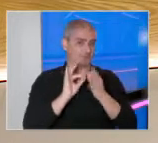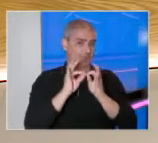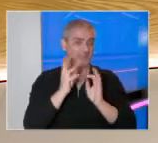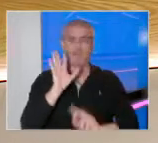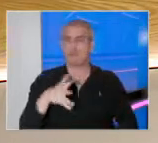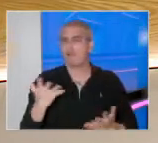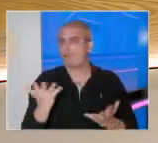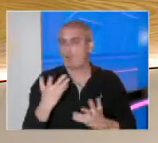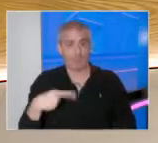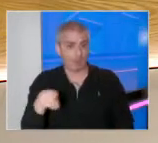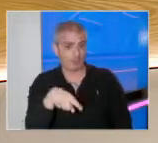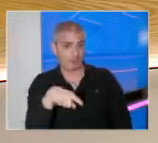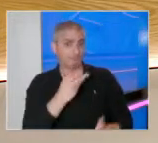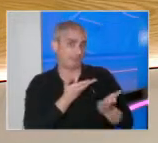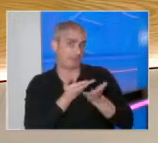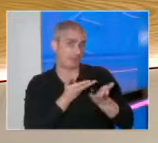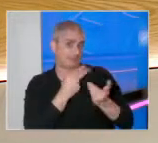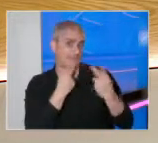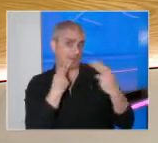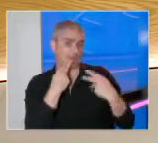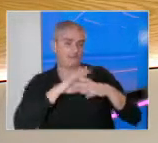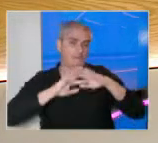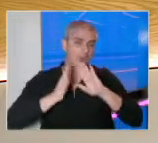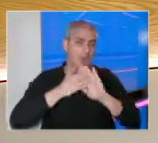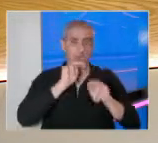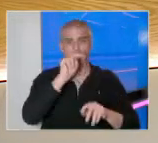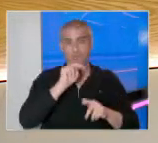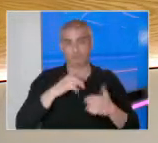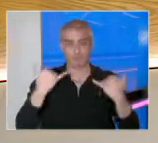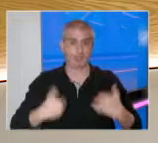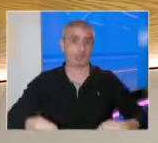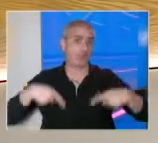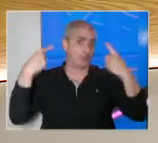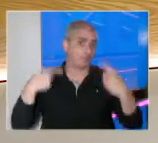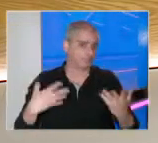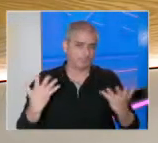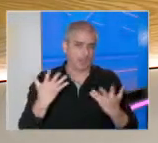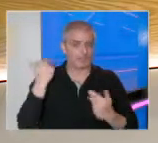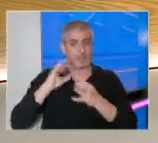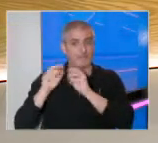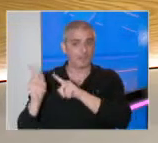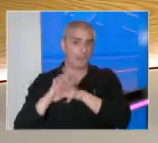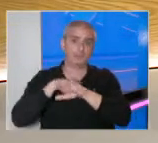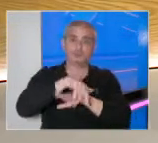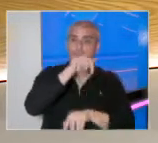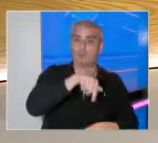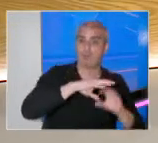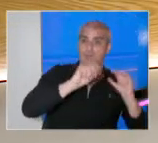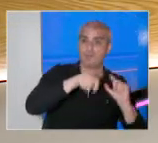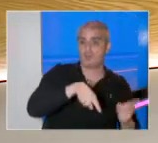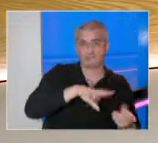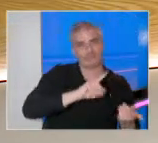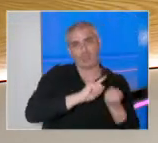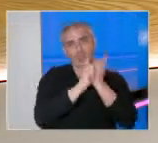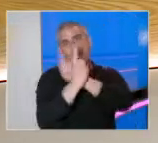וגם איך אתם התייחסתם והגבתם לכל הסוגיות של היום הזה, איך מה שהיה ברשת השפיע על מה שהיה כאן בבית הזה,